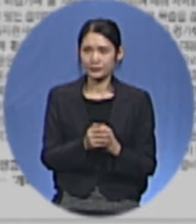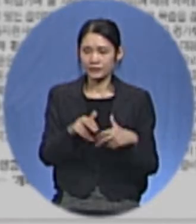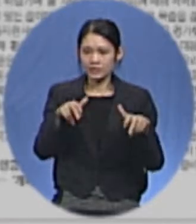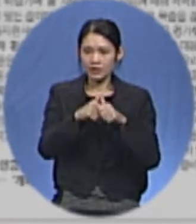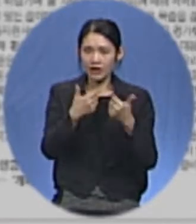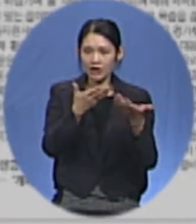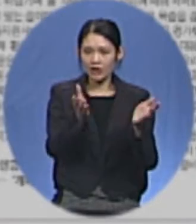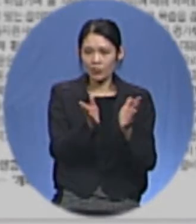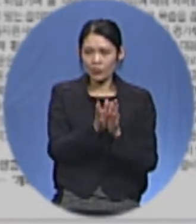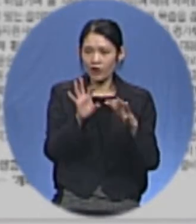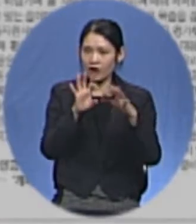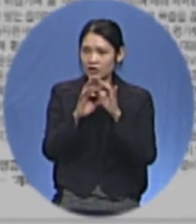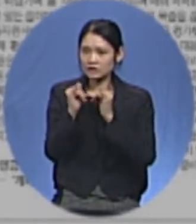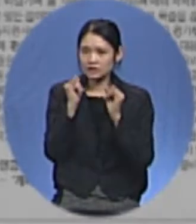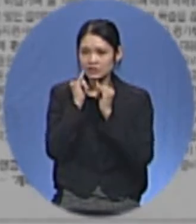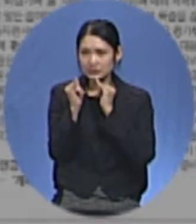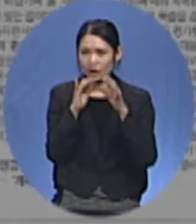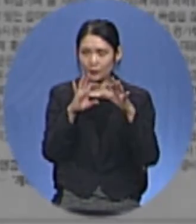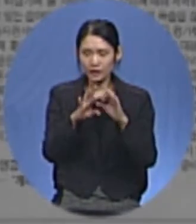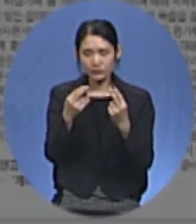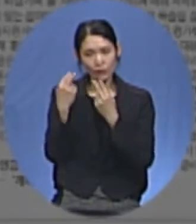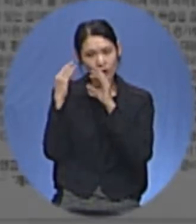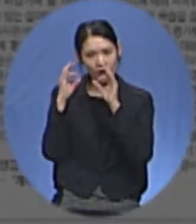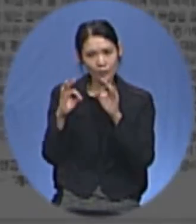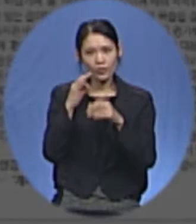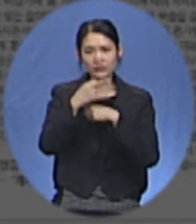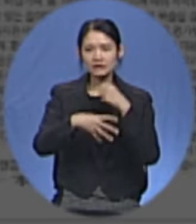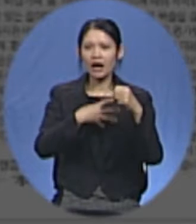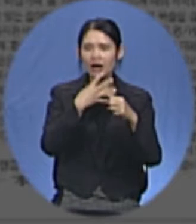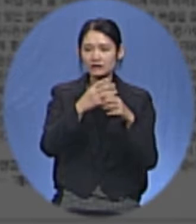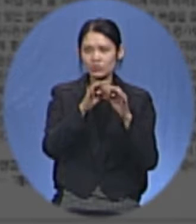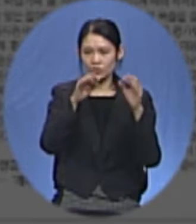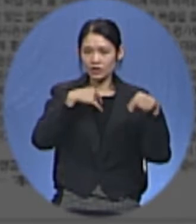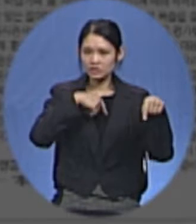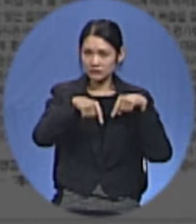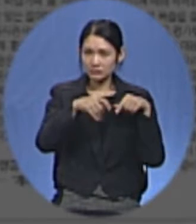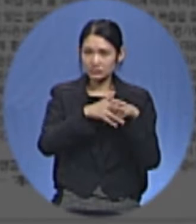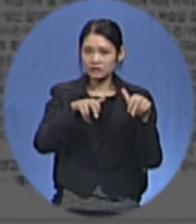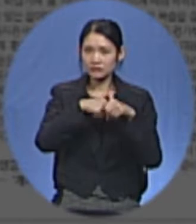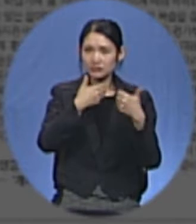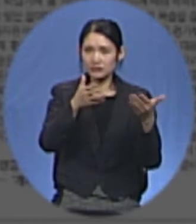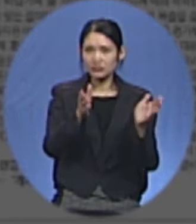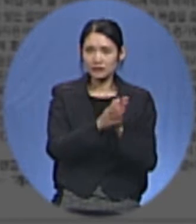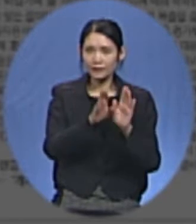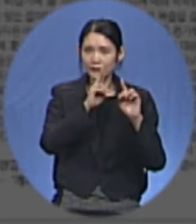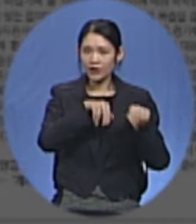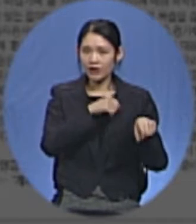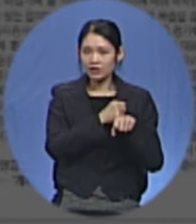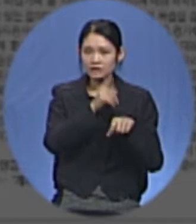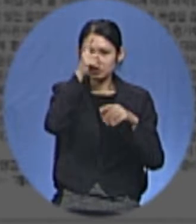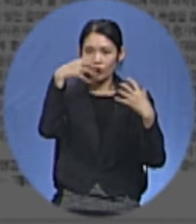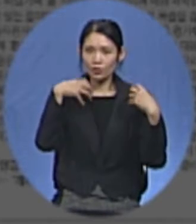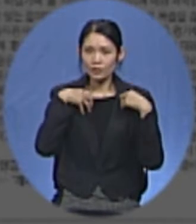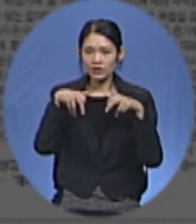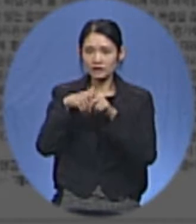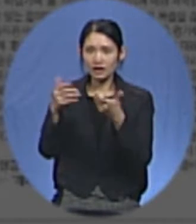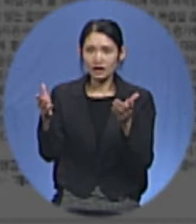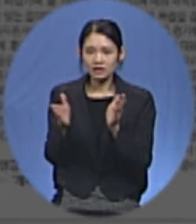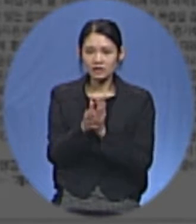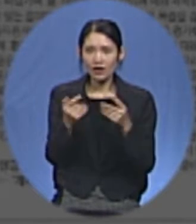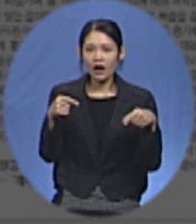장애계 관계자와의 인터뷰를 통해 돌아본 4년간의 정책은 장애 등급제 폐지를 향한다던 정부와 장애계의